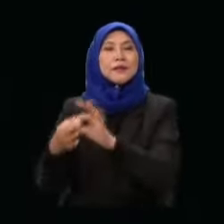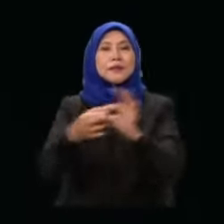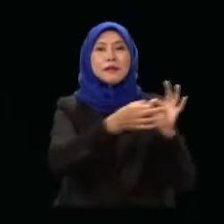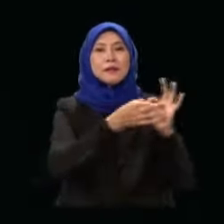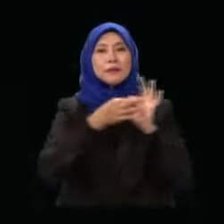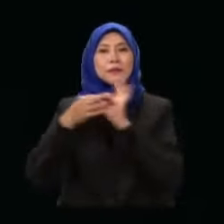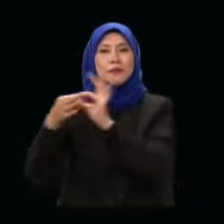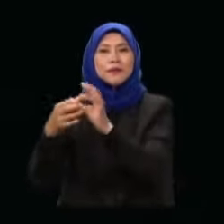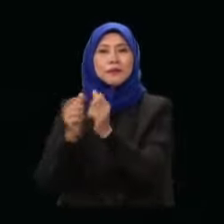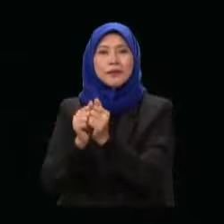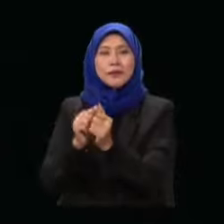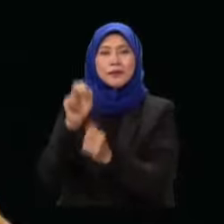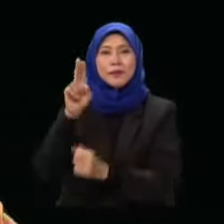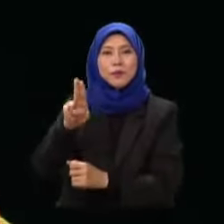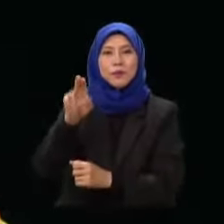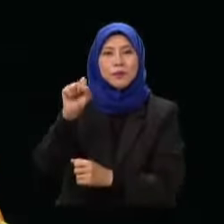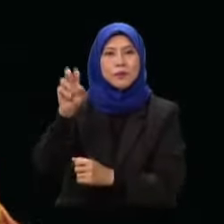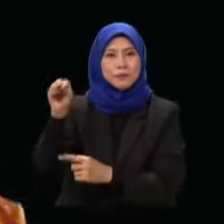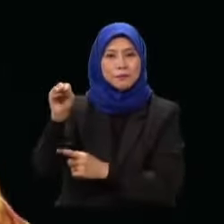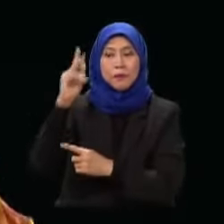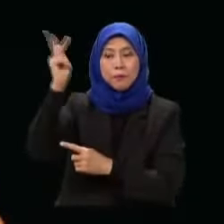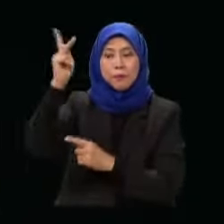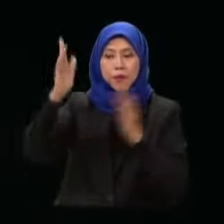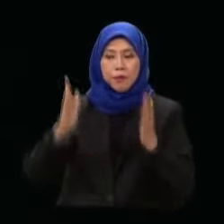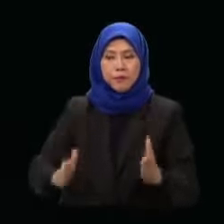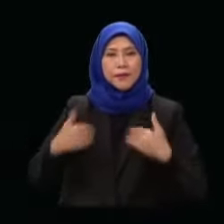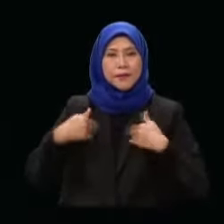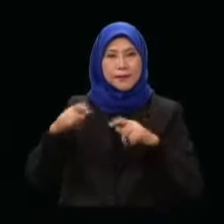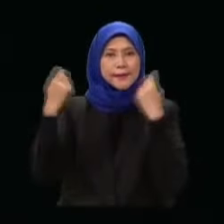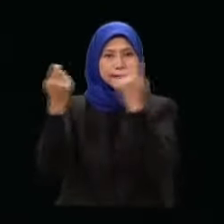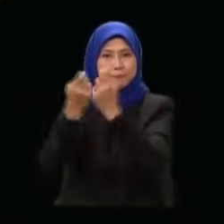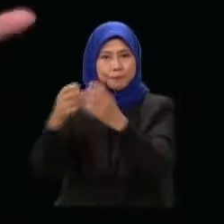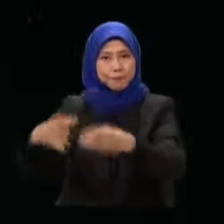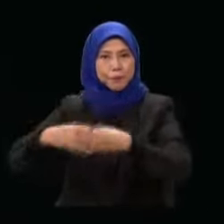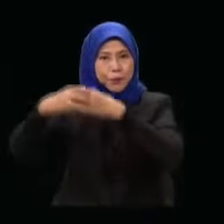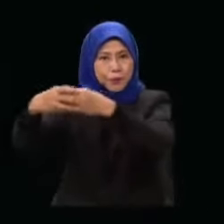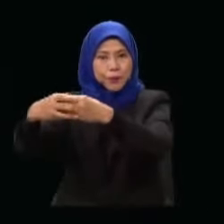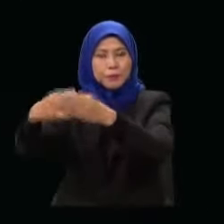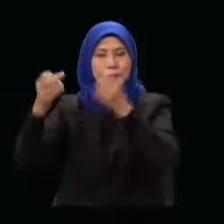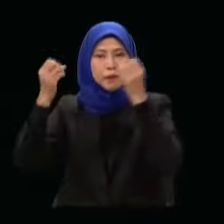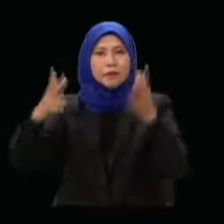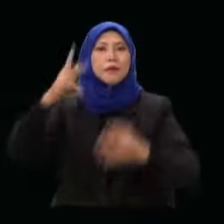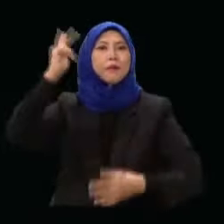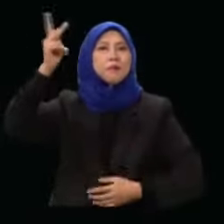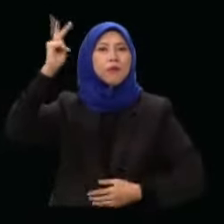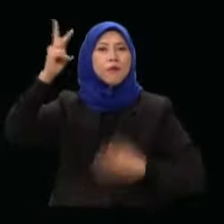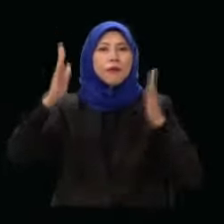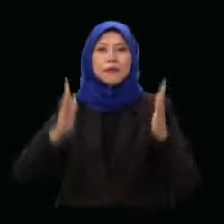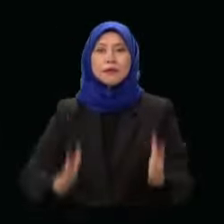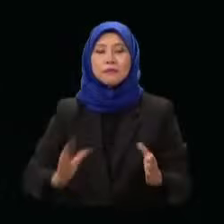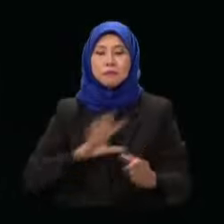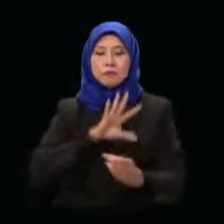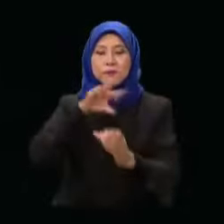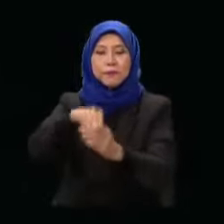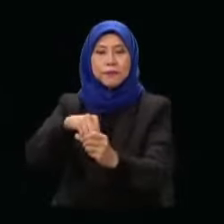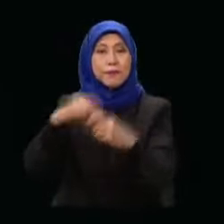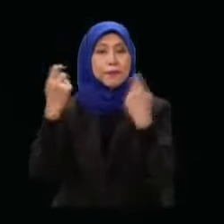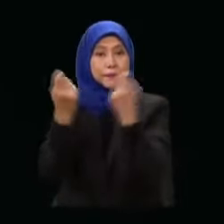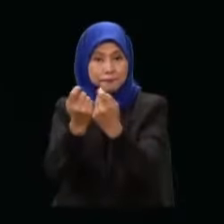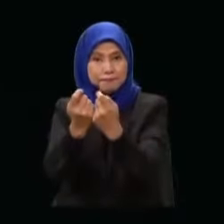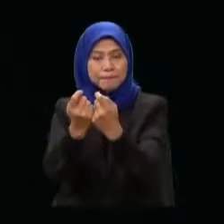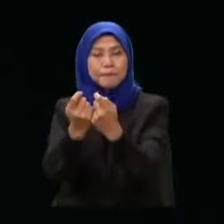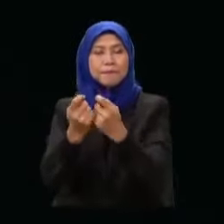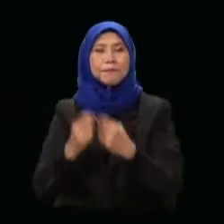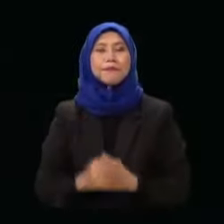SM jadi profesi Wani dia the kumpulan timbulnya Hai Mama Hai facial facial facial masuk dalam tim